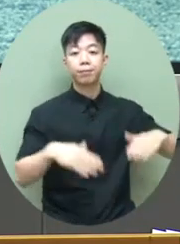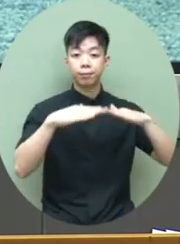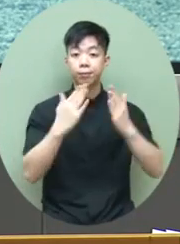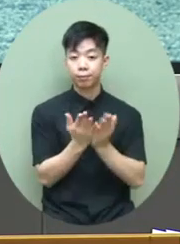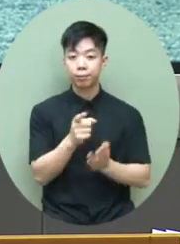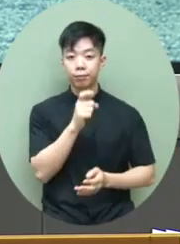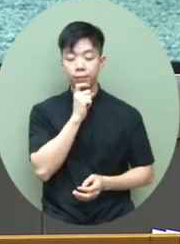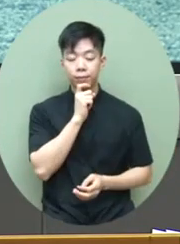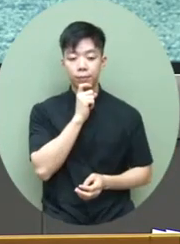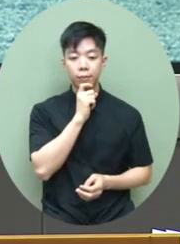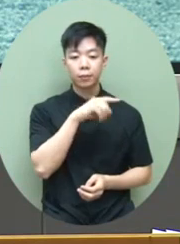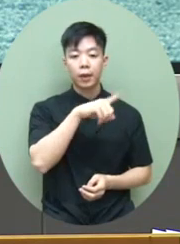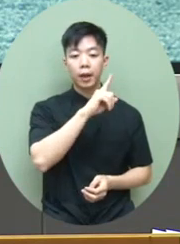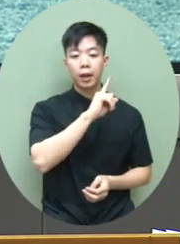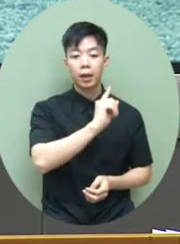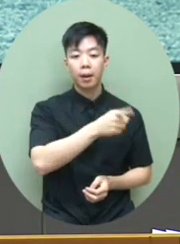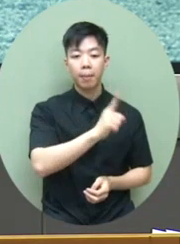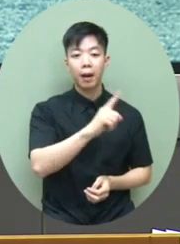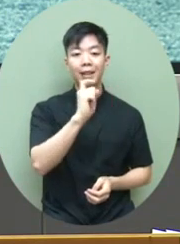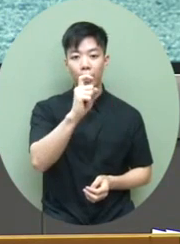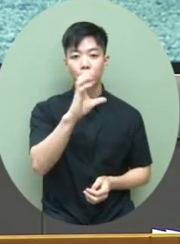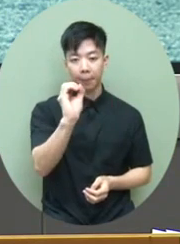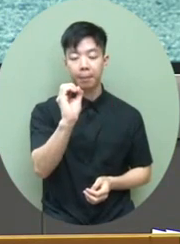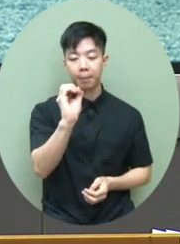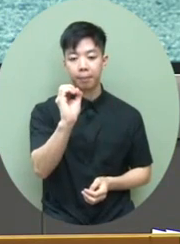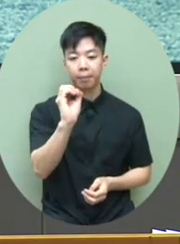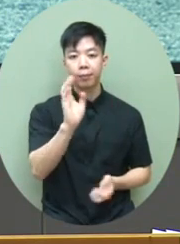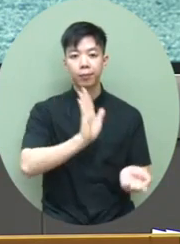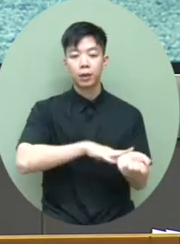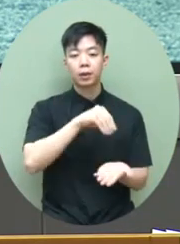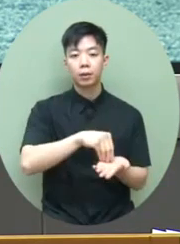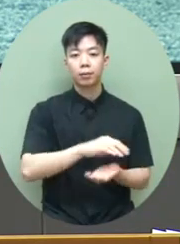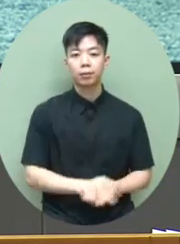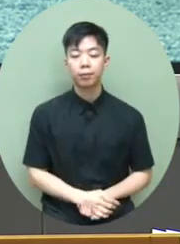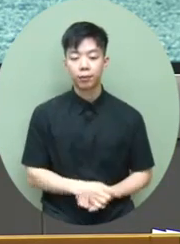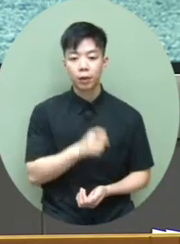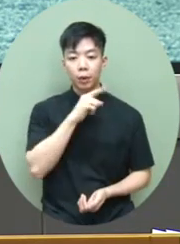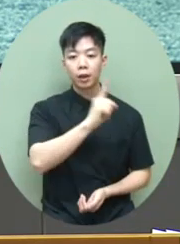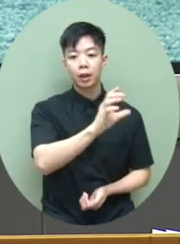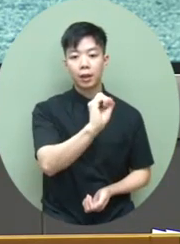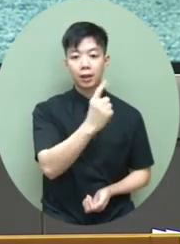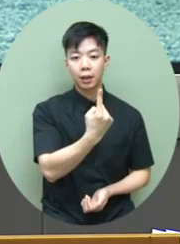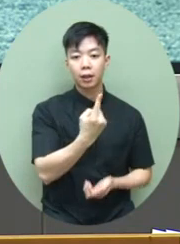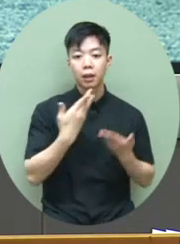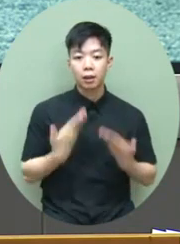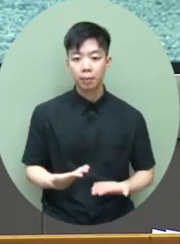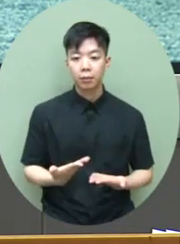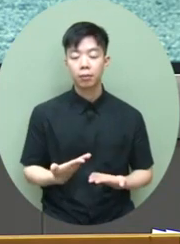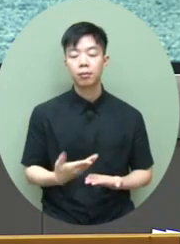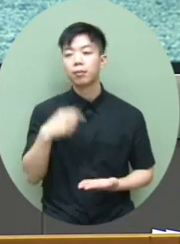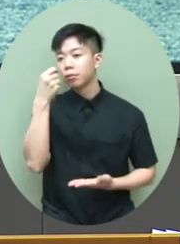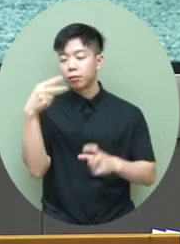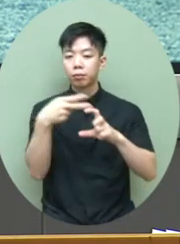有190宗陽性的情報啦，咁有101宗是今日測試陽性啦，